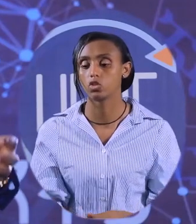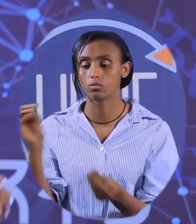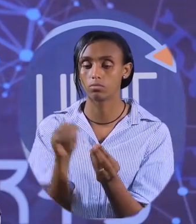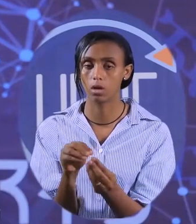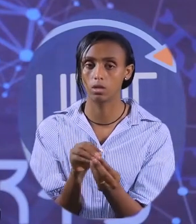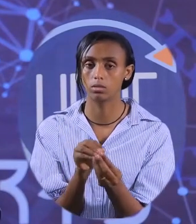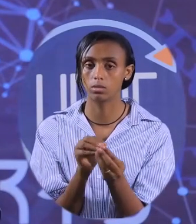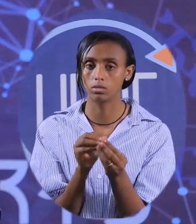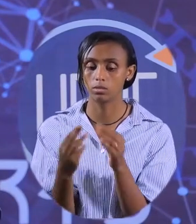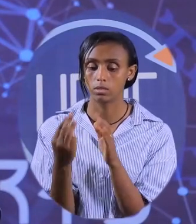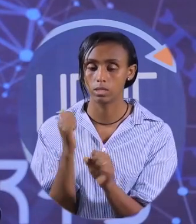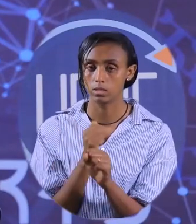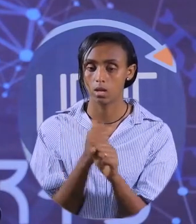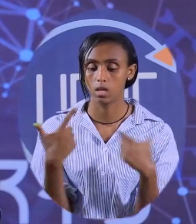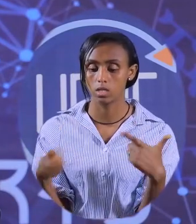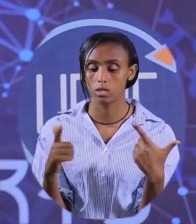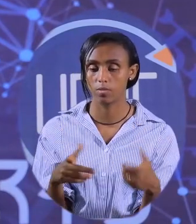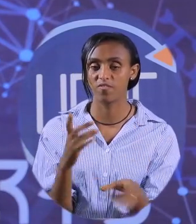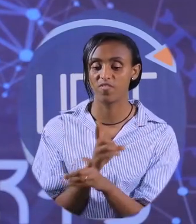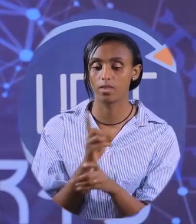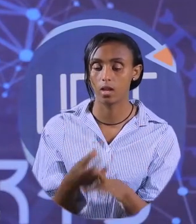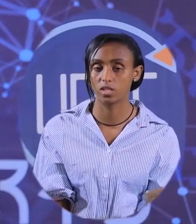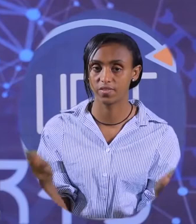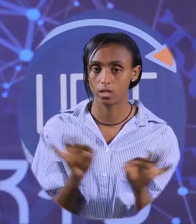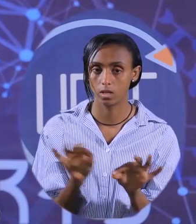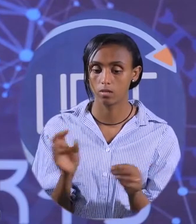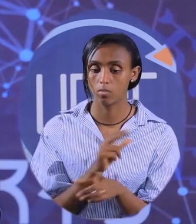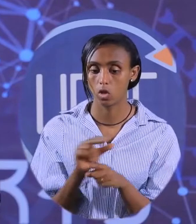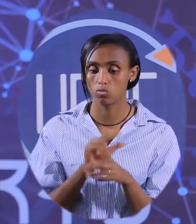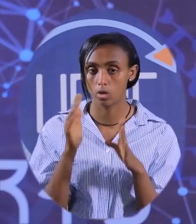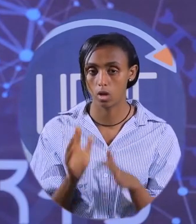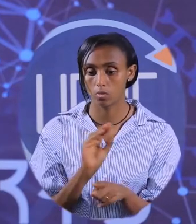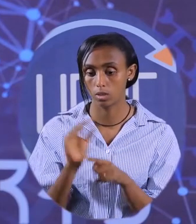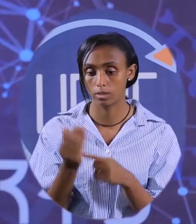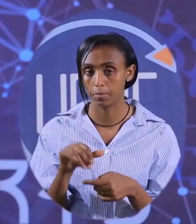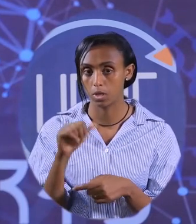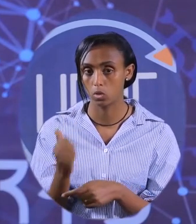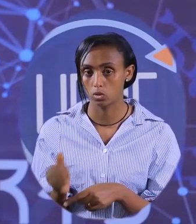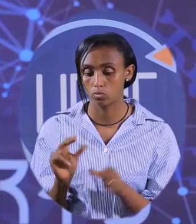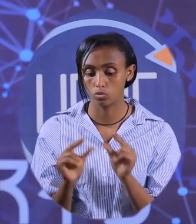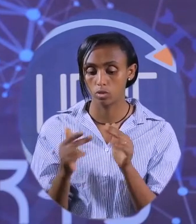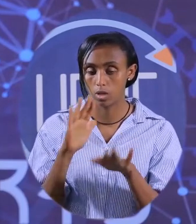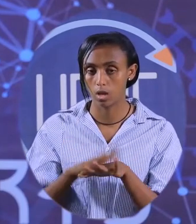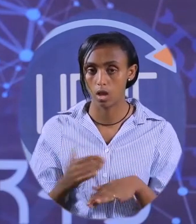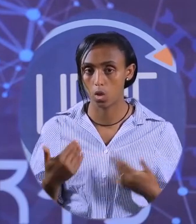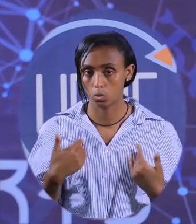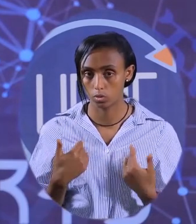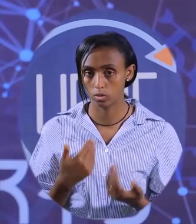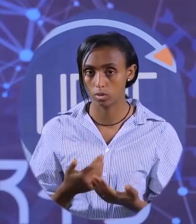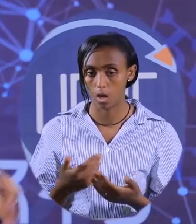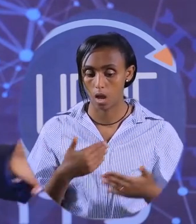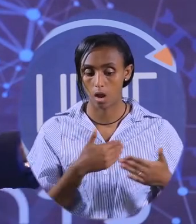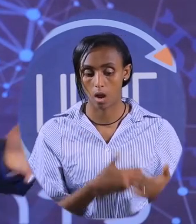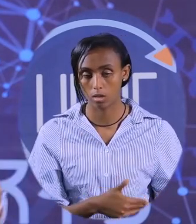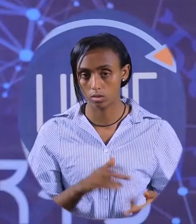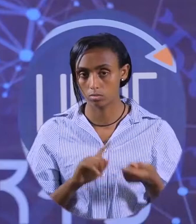ተጨማሪ የስራ እድሎች መፈጠር አለባቸው። ነገር ግን ከባለሙያ አንጻር በሌሎች ሴክተሮችንም ያሉትን